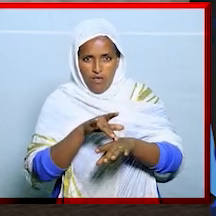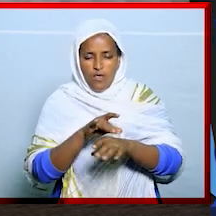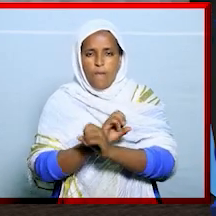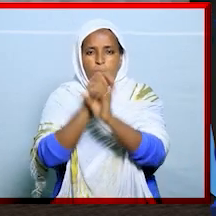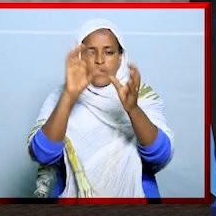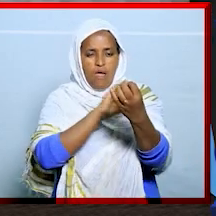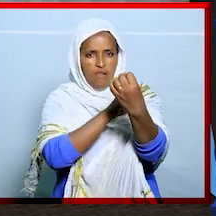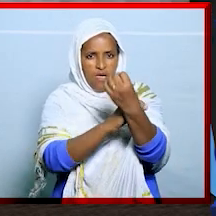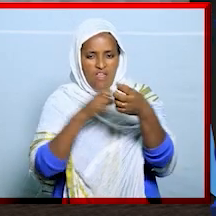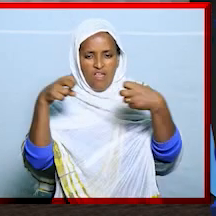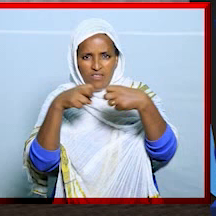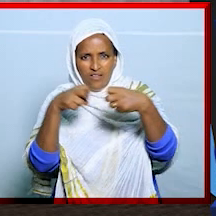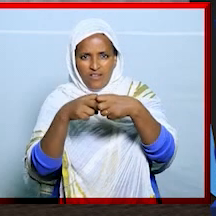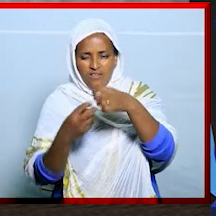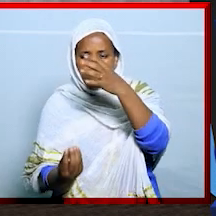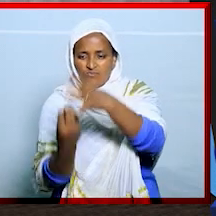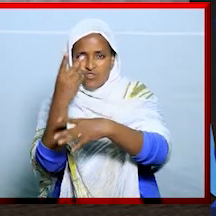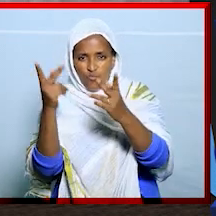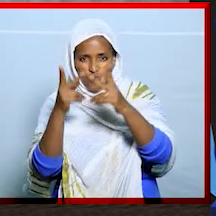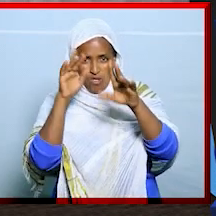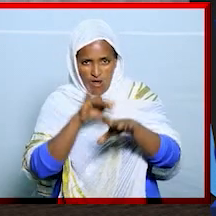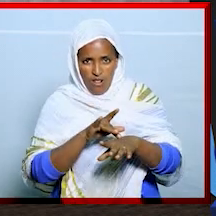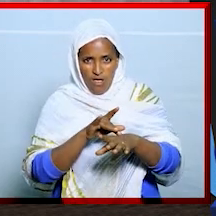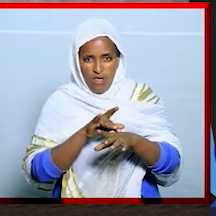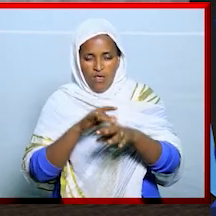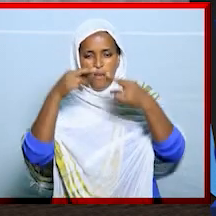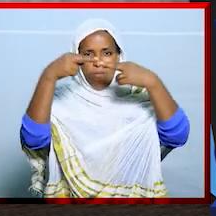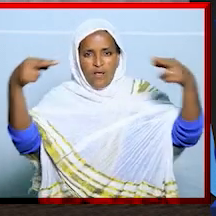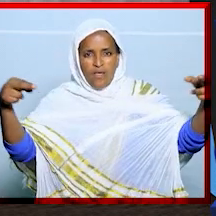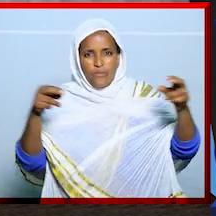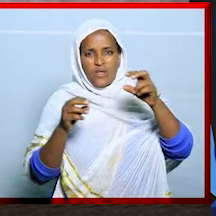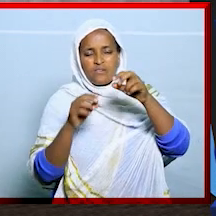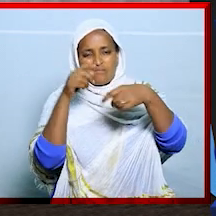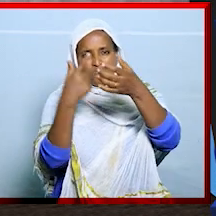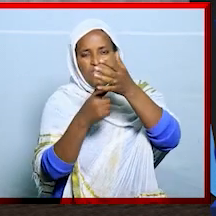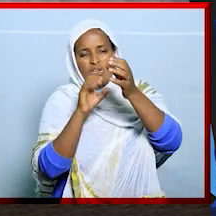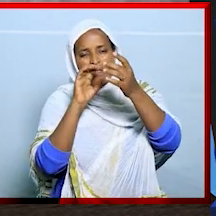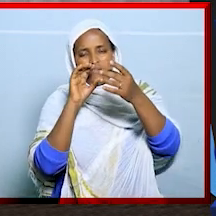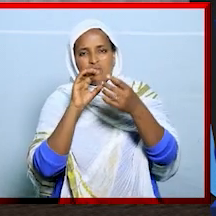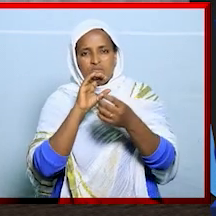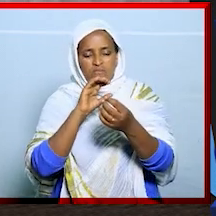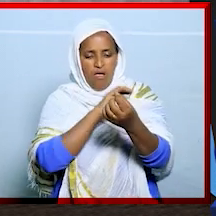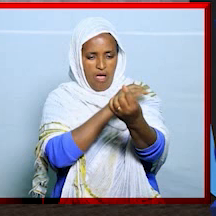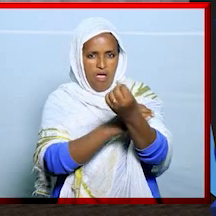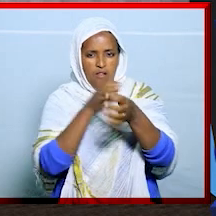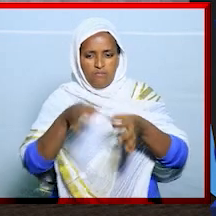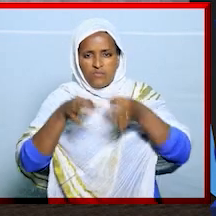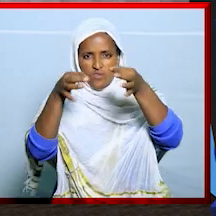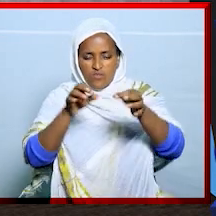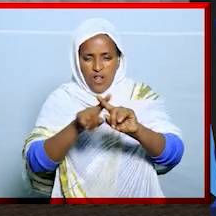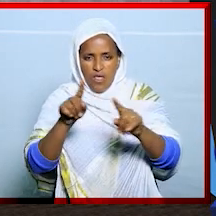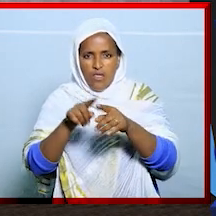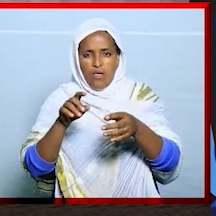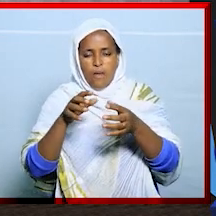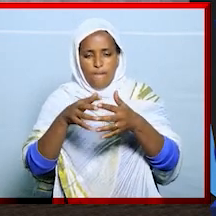ቦታ የብርሃን ኃይል ወይም ኤሌክትሪክ ኃይል ከመነጭበት ቦታ በገመድና የነን ኃይል